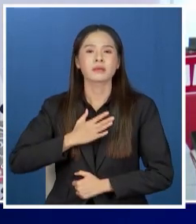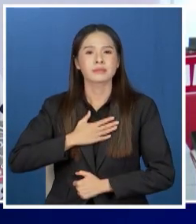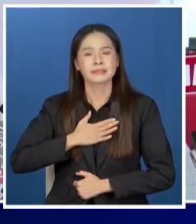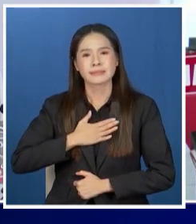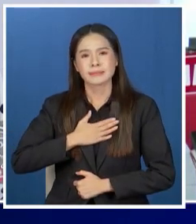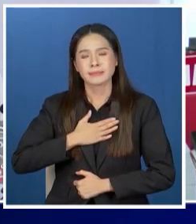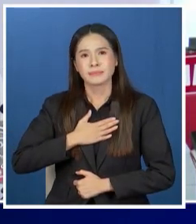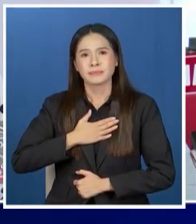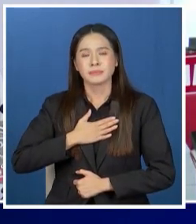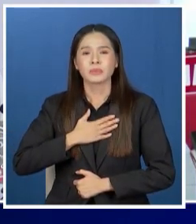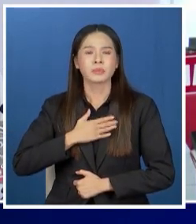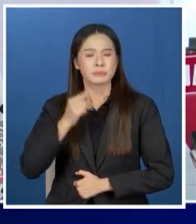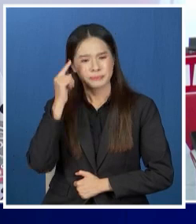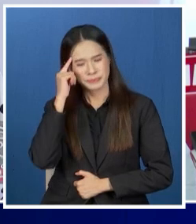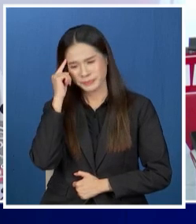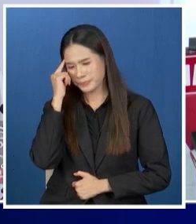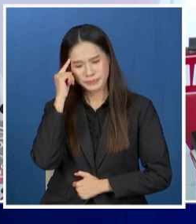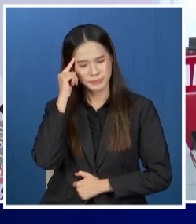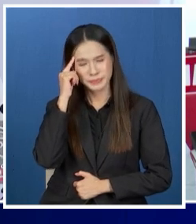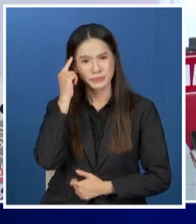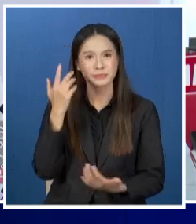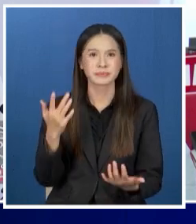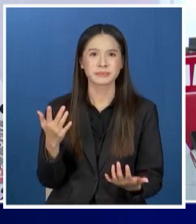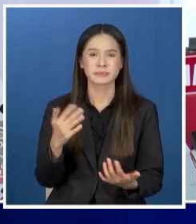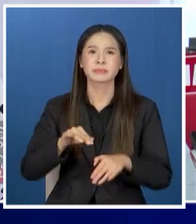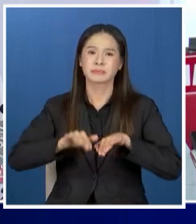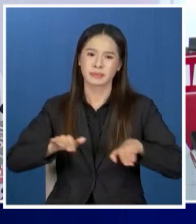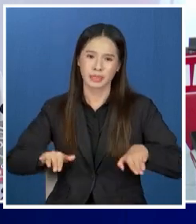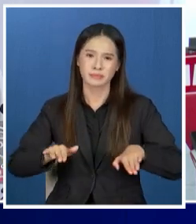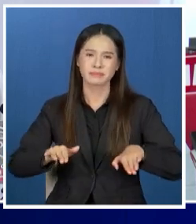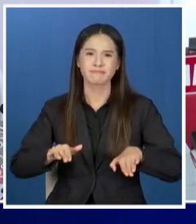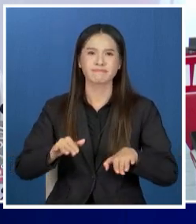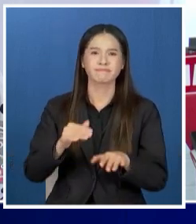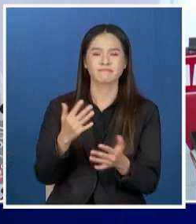บเรารู้เท่าไม่ถึงการเรายังเด็กไป